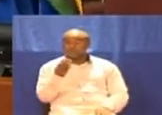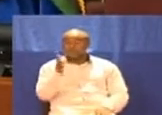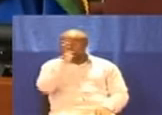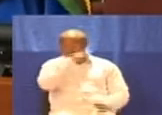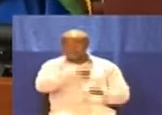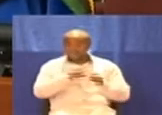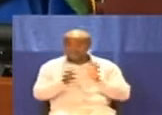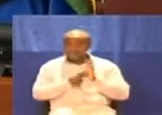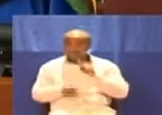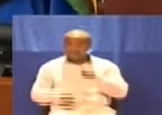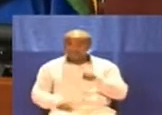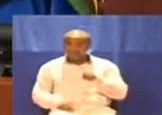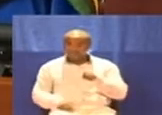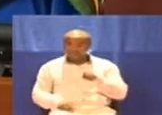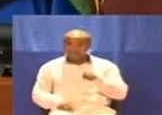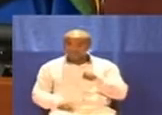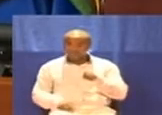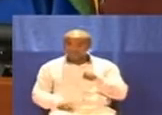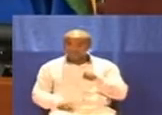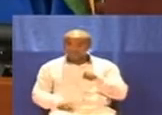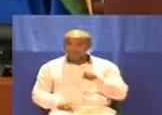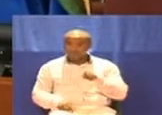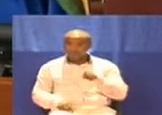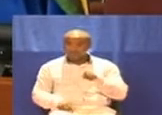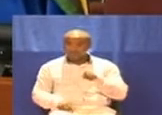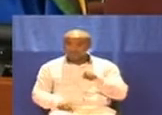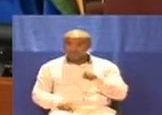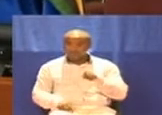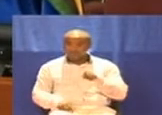mchana mheshimiwa rais atakuwa